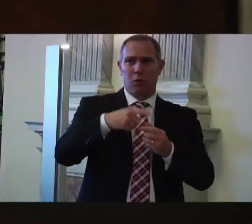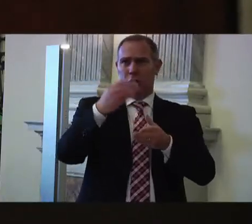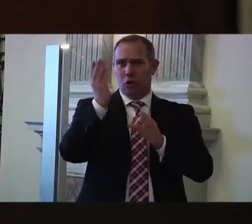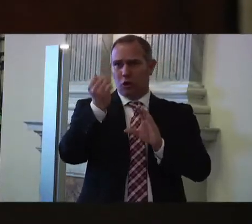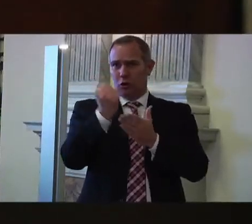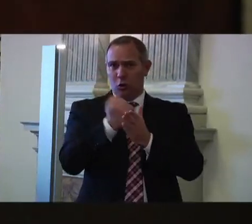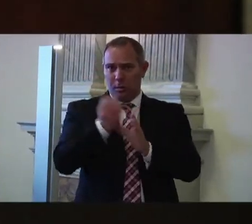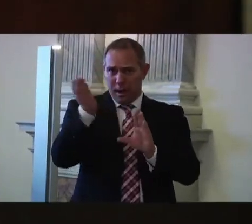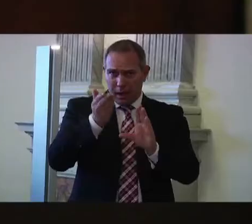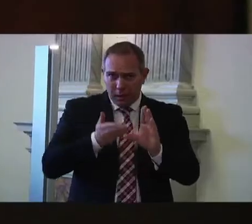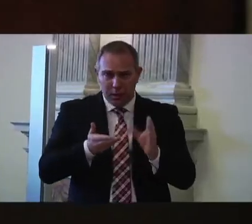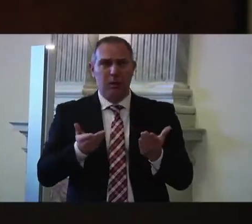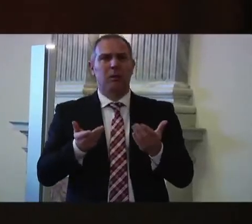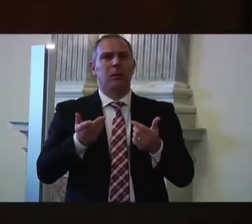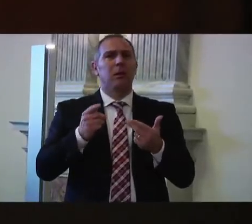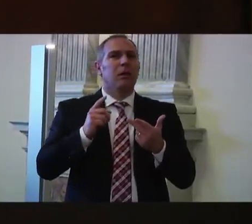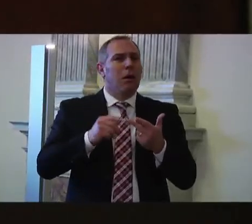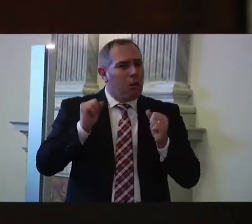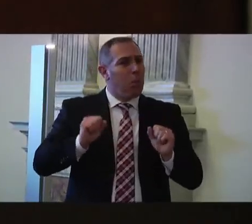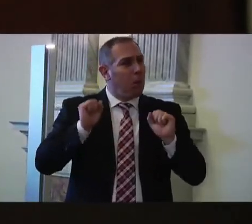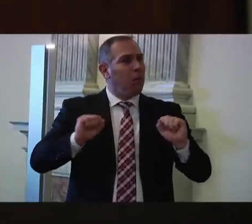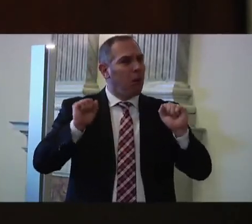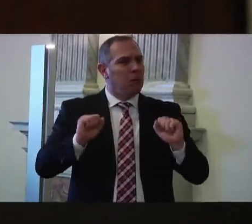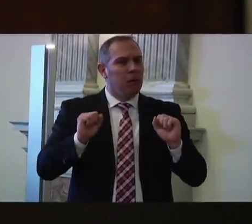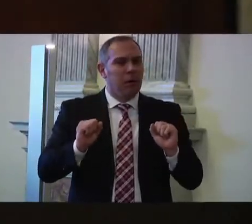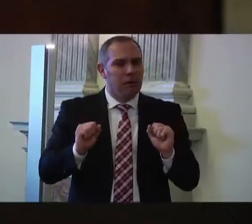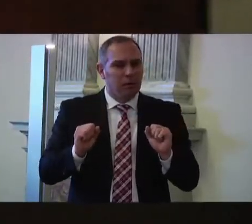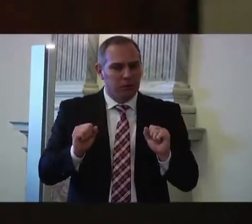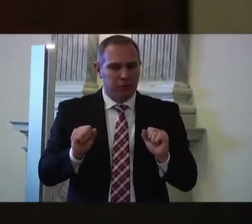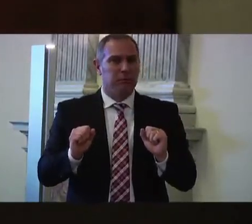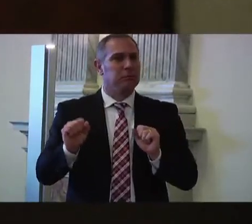documenti raccomandati, si può avere